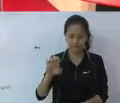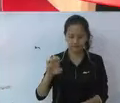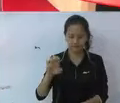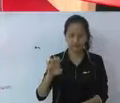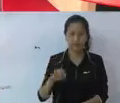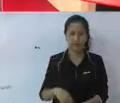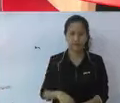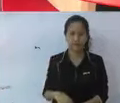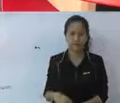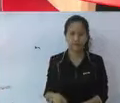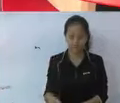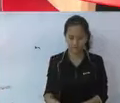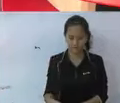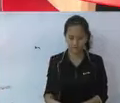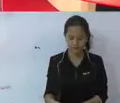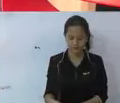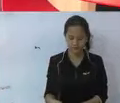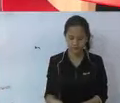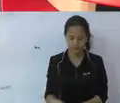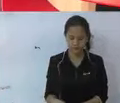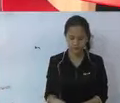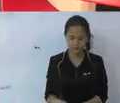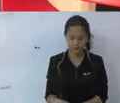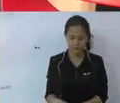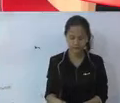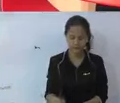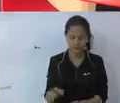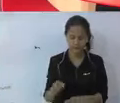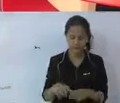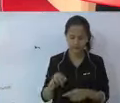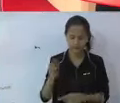Weng Awini Arellana.